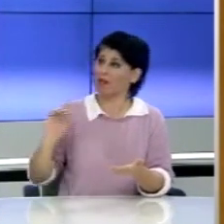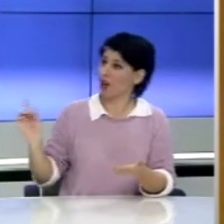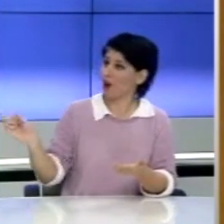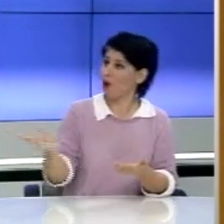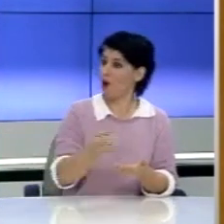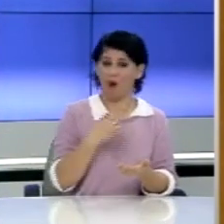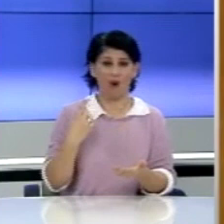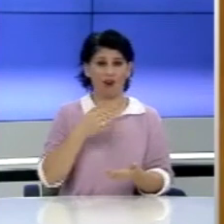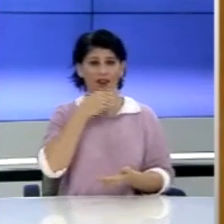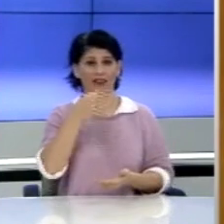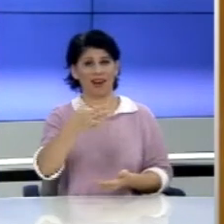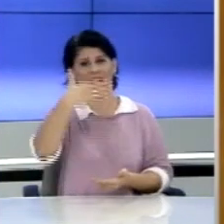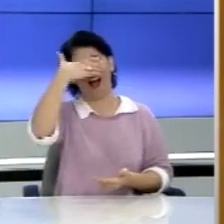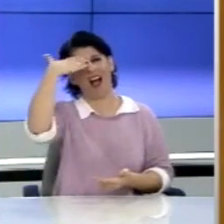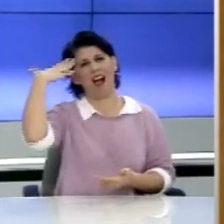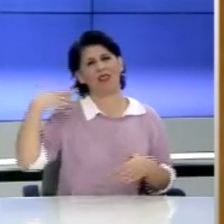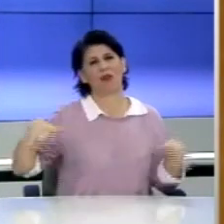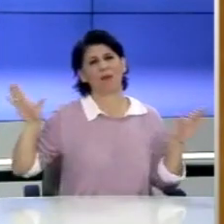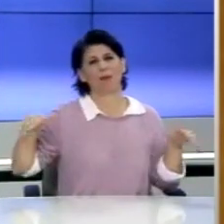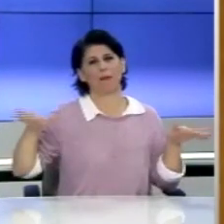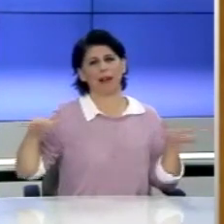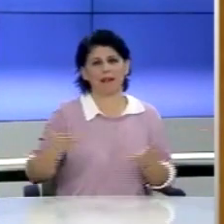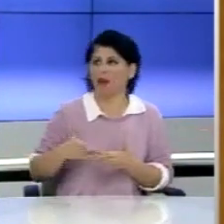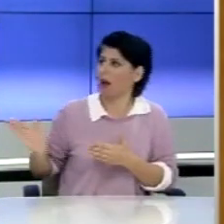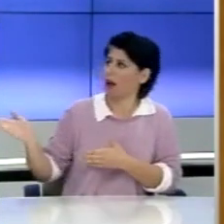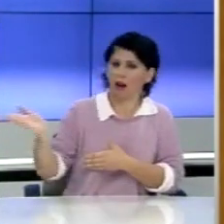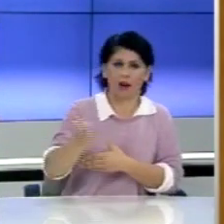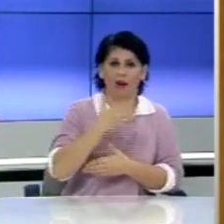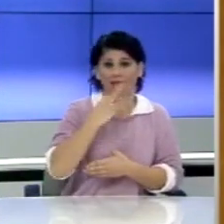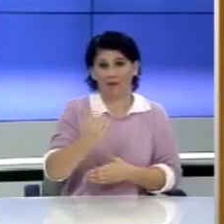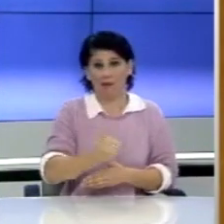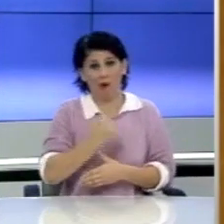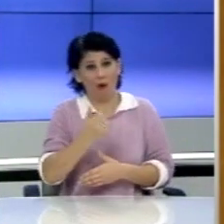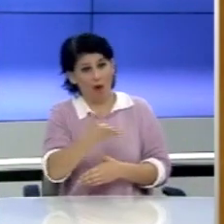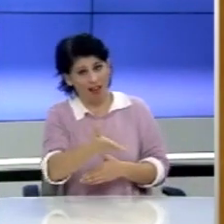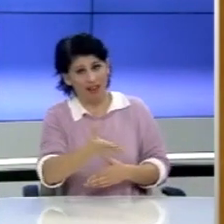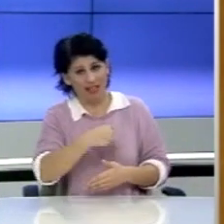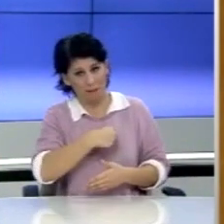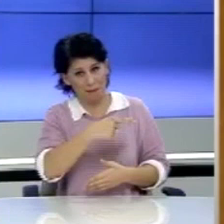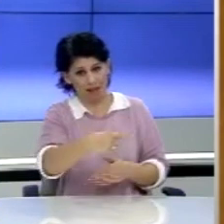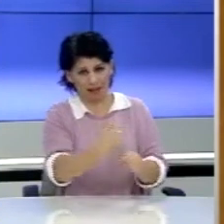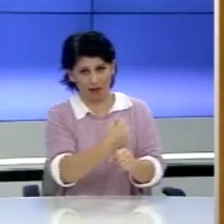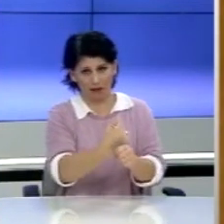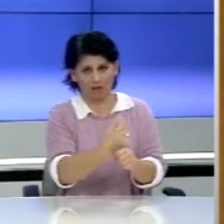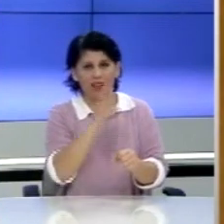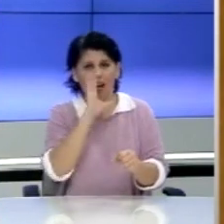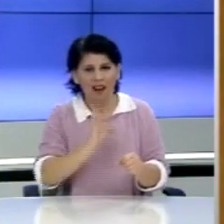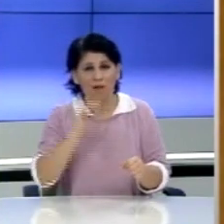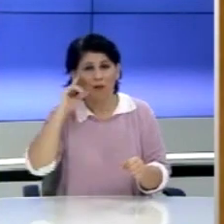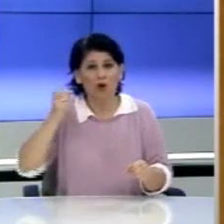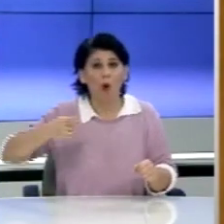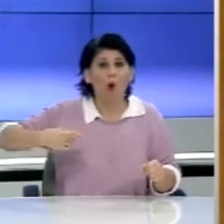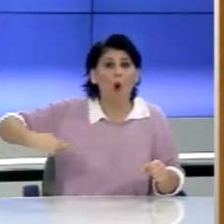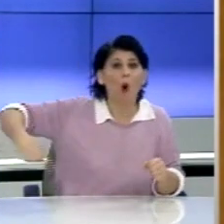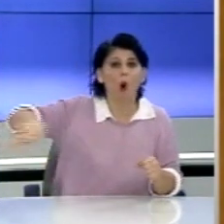και παριστάνετε τις αθώες περιστερές και ότι τάχα σας έπιασε και ο πόνος για τους εργαζόμενους, η αλήθεια που ξέρουν